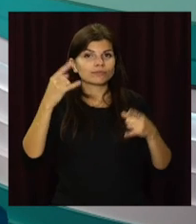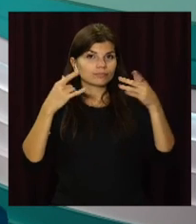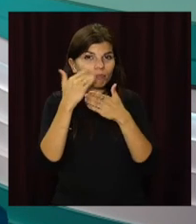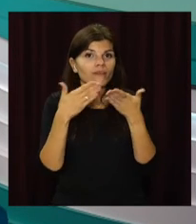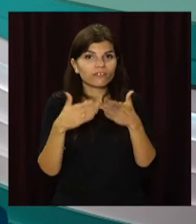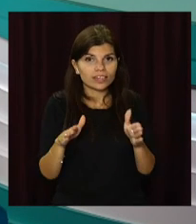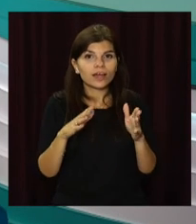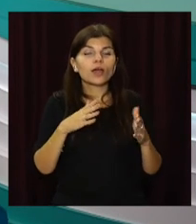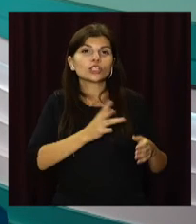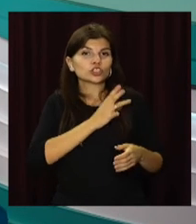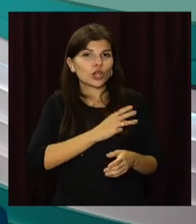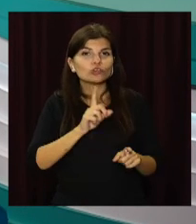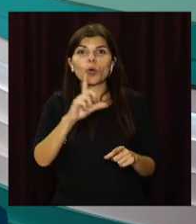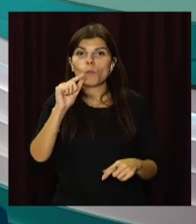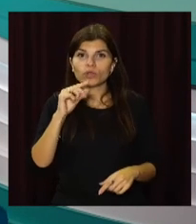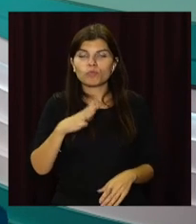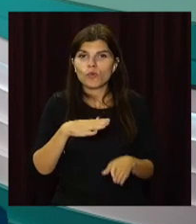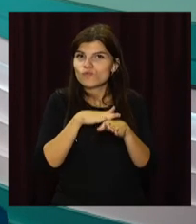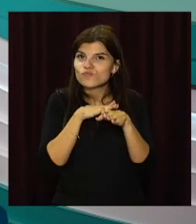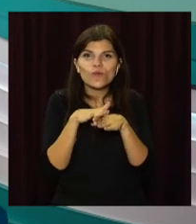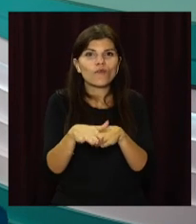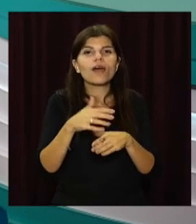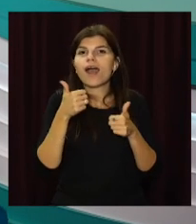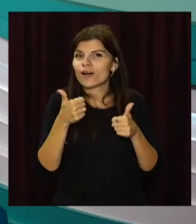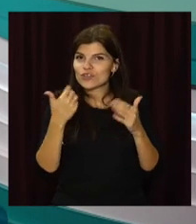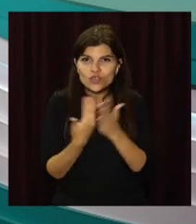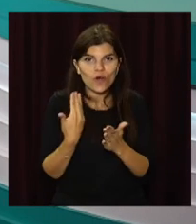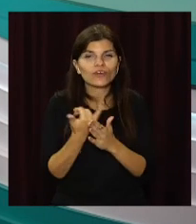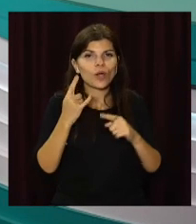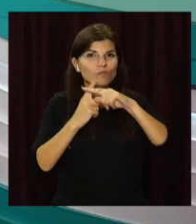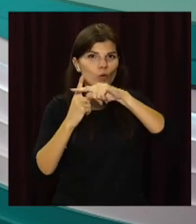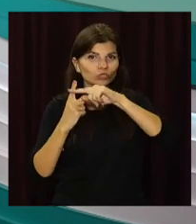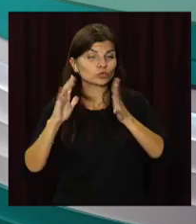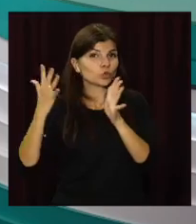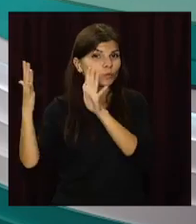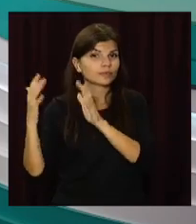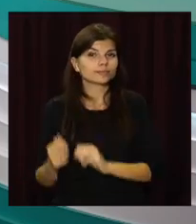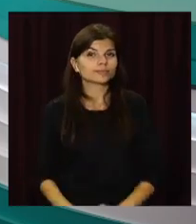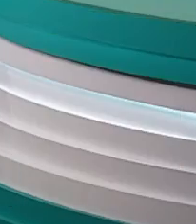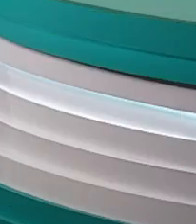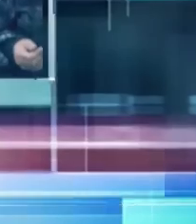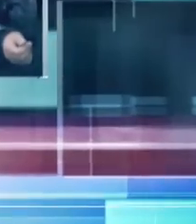Залишайтесь відкритим. Бажаю, щоб понеділок був насичений гарними новинами та позитивними подіями.